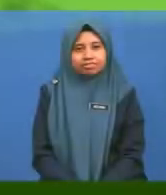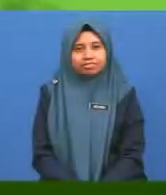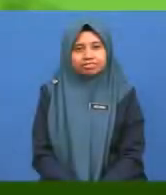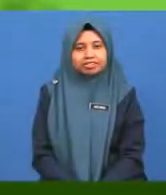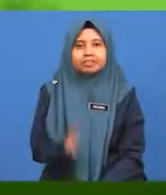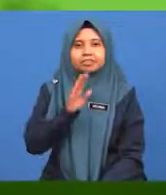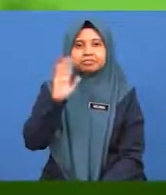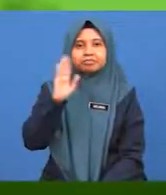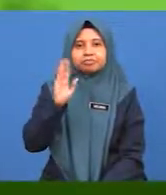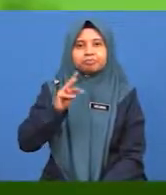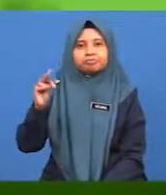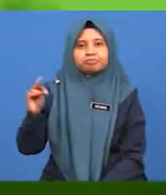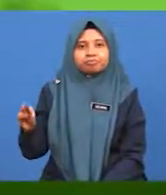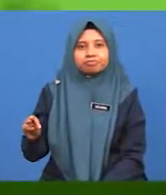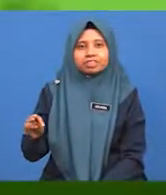Hai murid-murid.